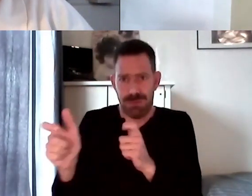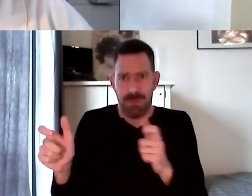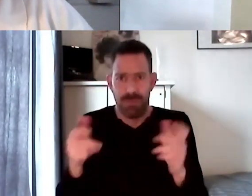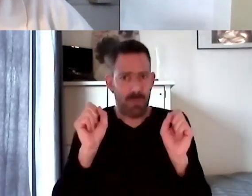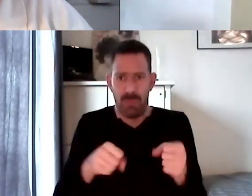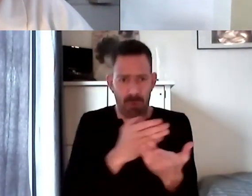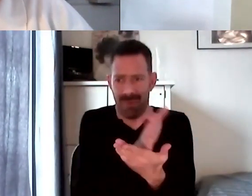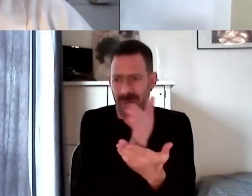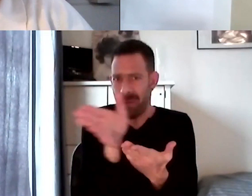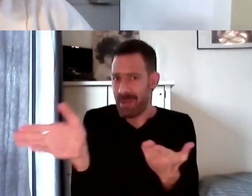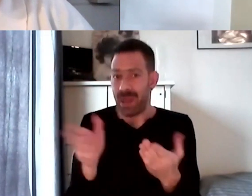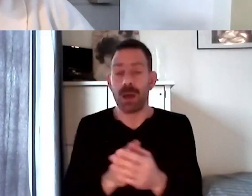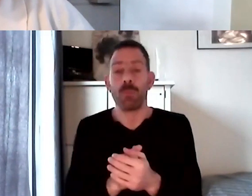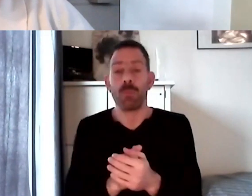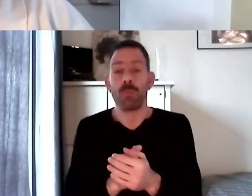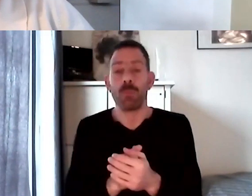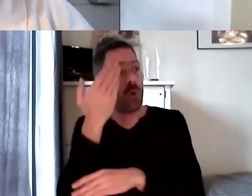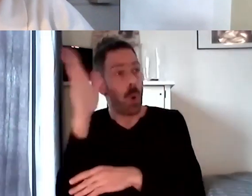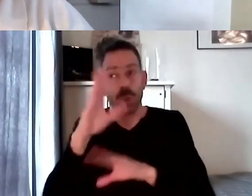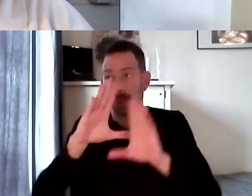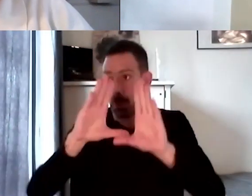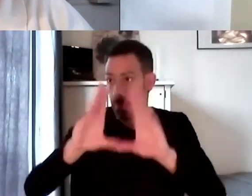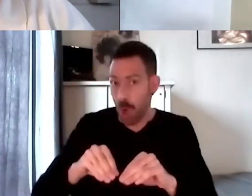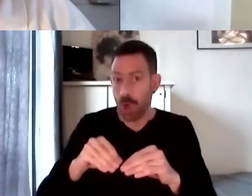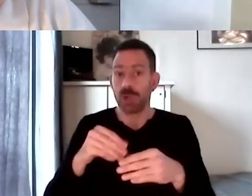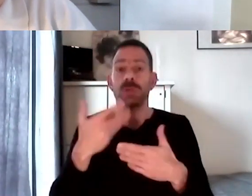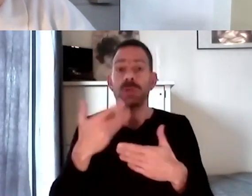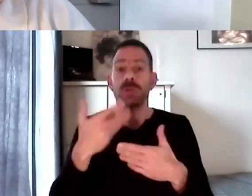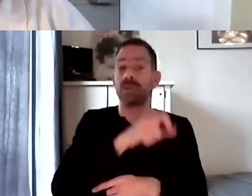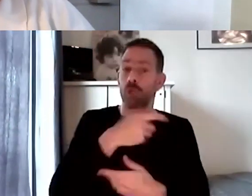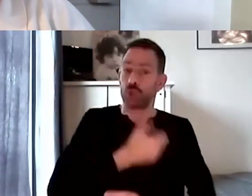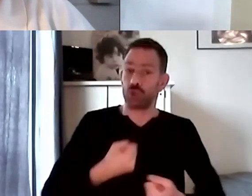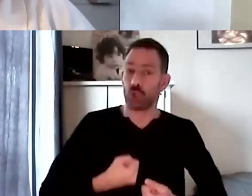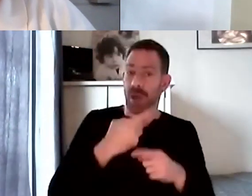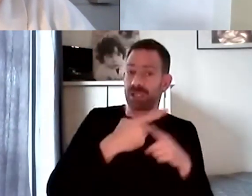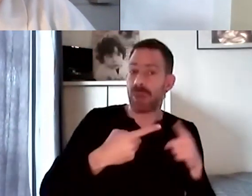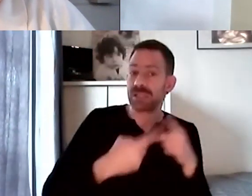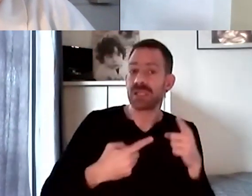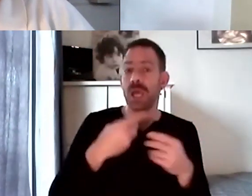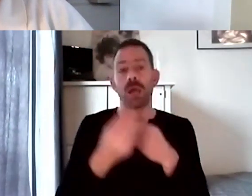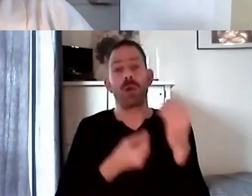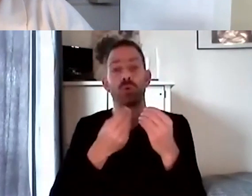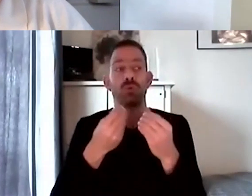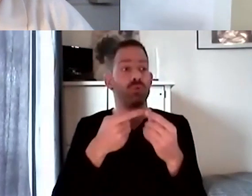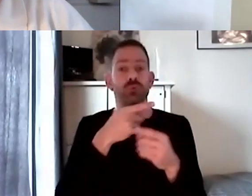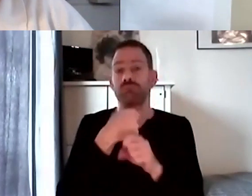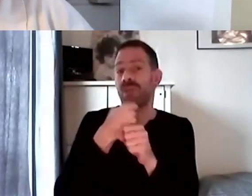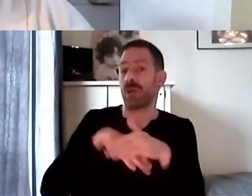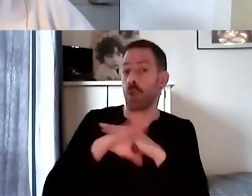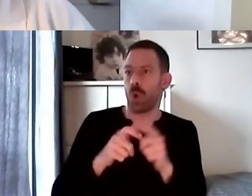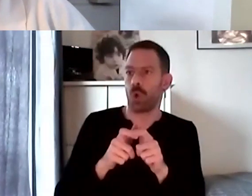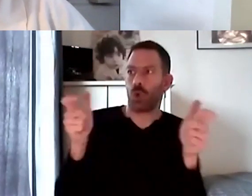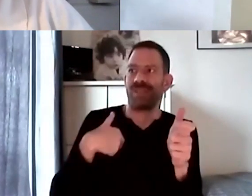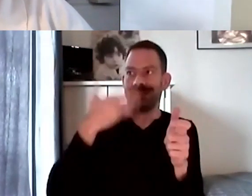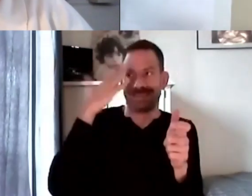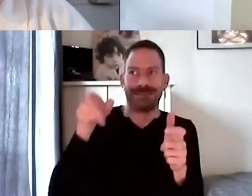autre poste lié à du reclassement. Quelqu'un qui est en chômage partiel ou dans l'entreprise, ou qu'il sait que l'entreprise peut être en difficulté,